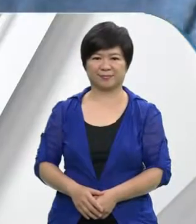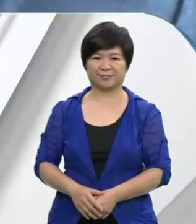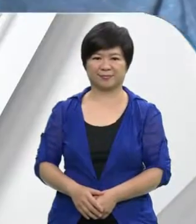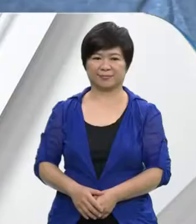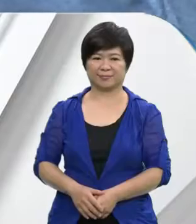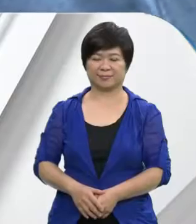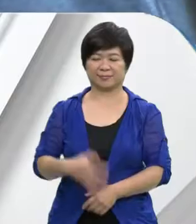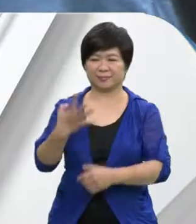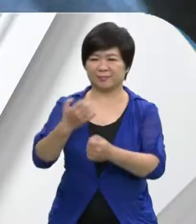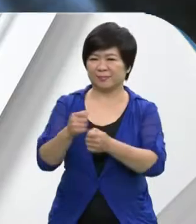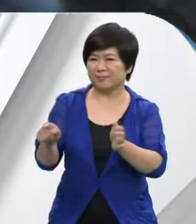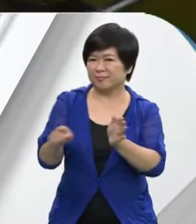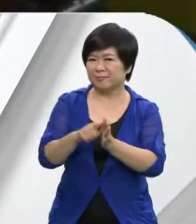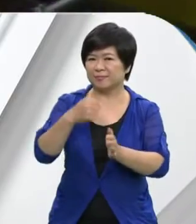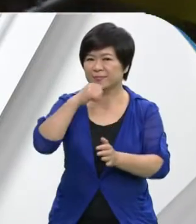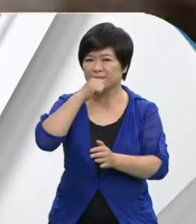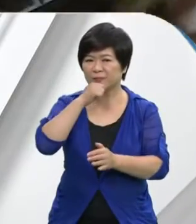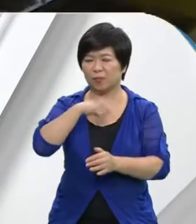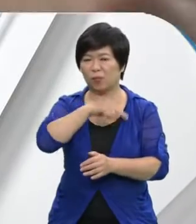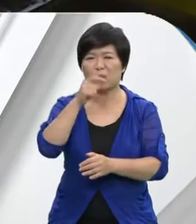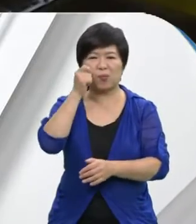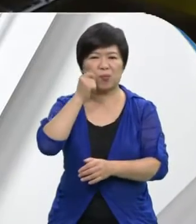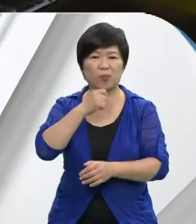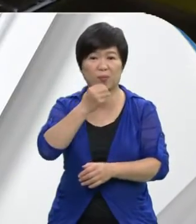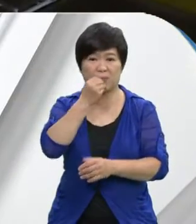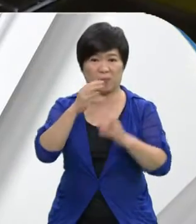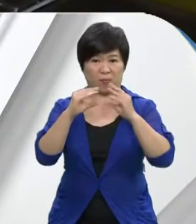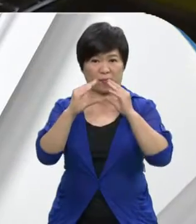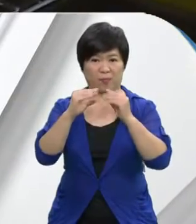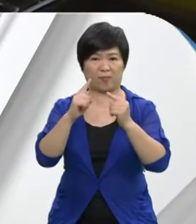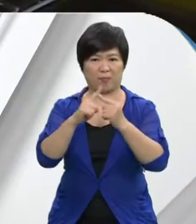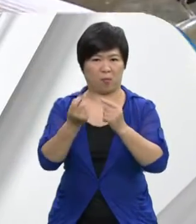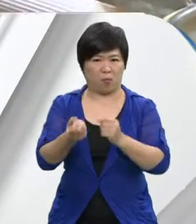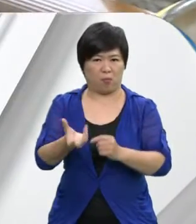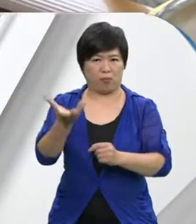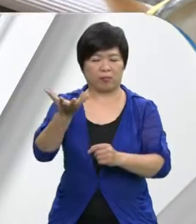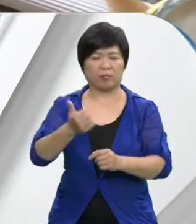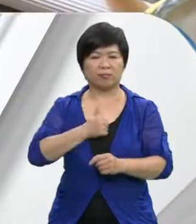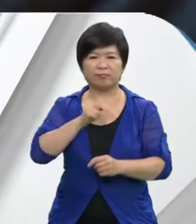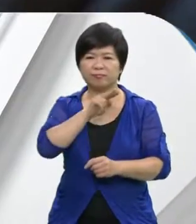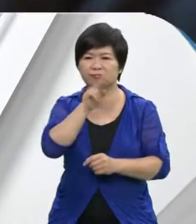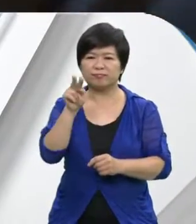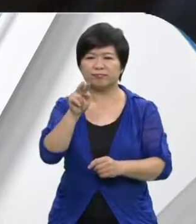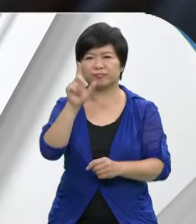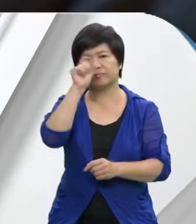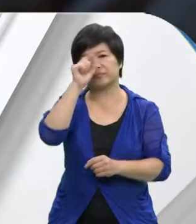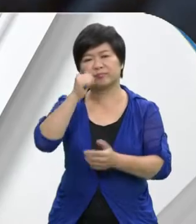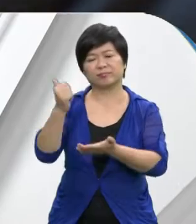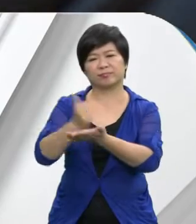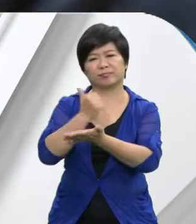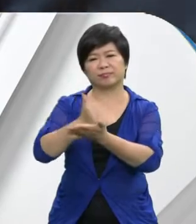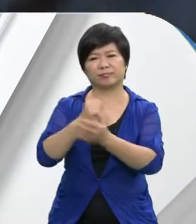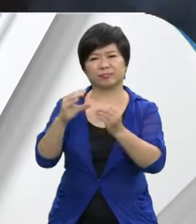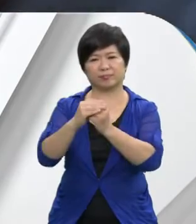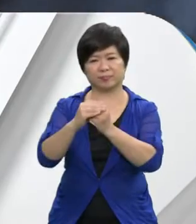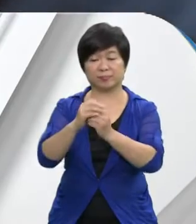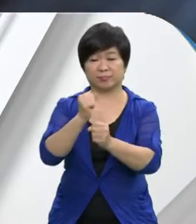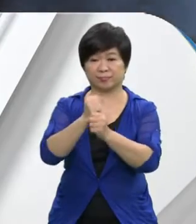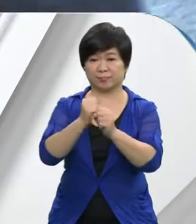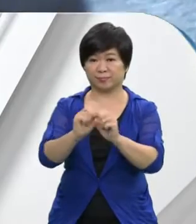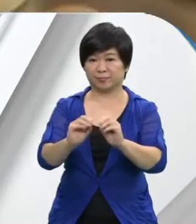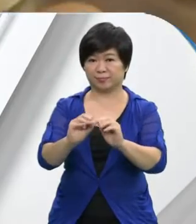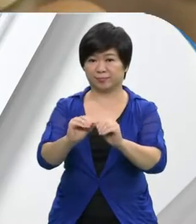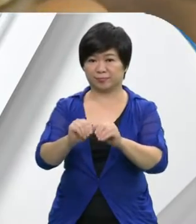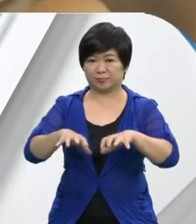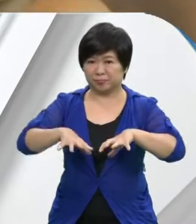印度年来台湾人因为因好吃面包，不过一下是面好面包店，大家都会用进口的麦粿做给面粉。台湾的